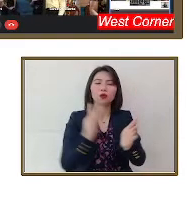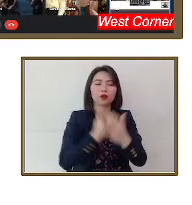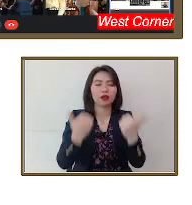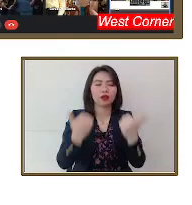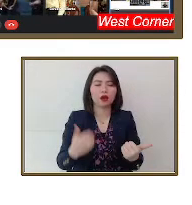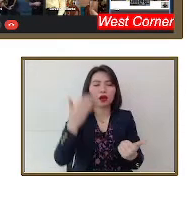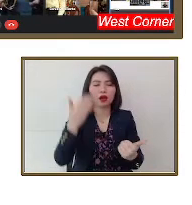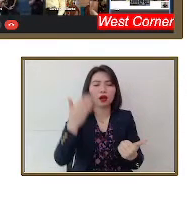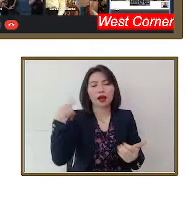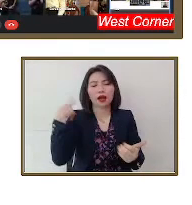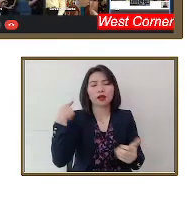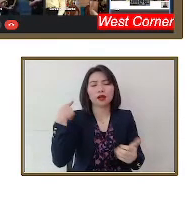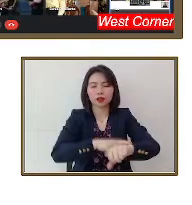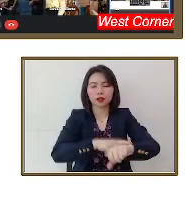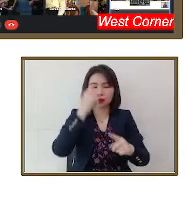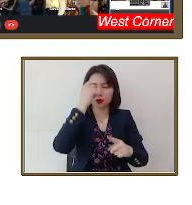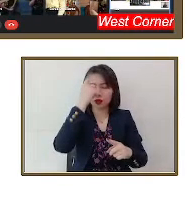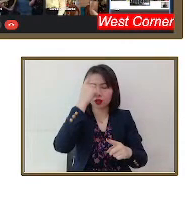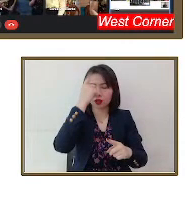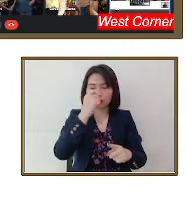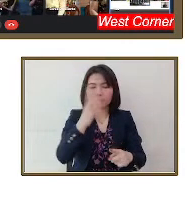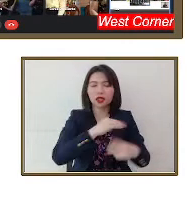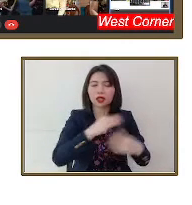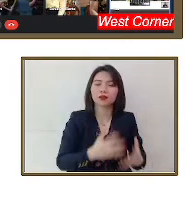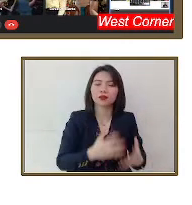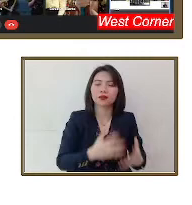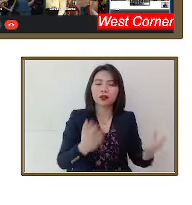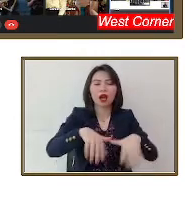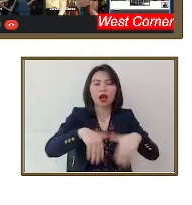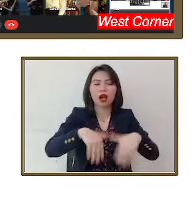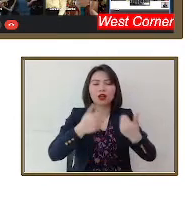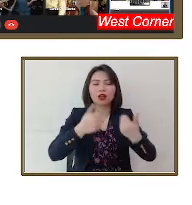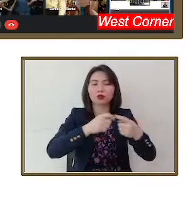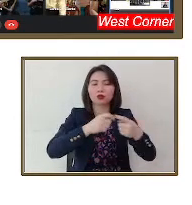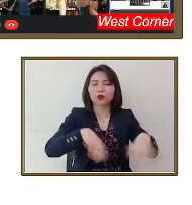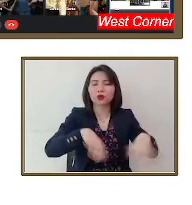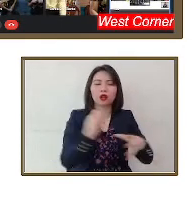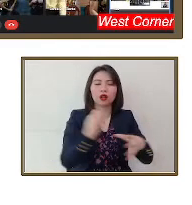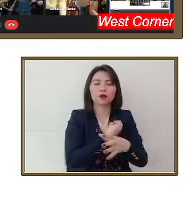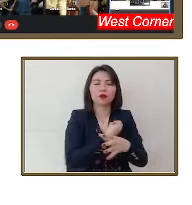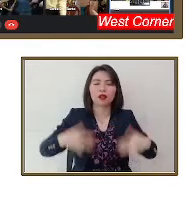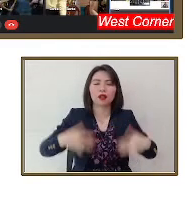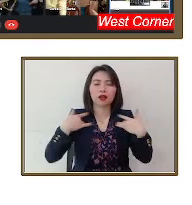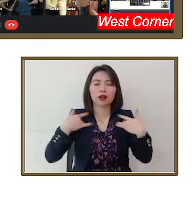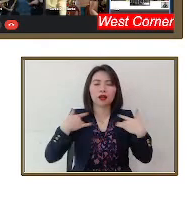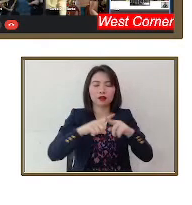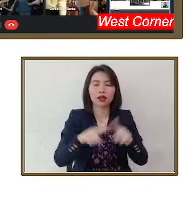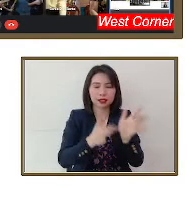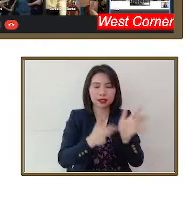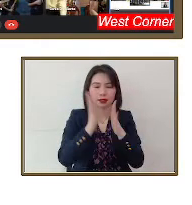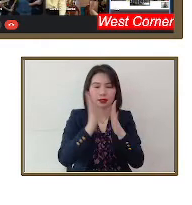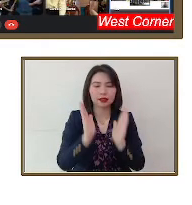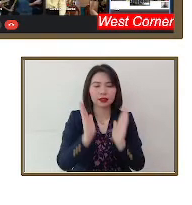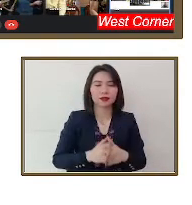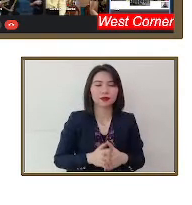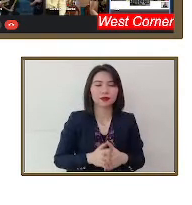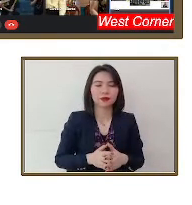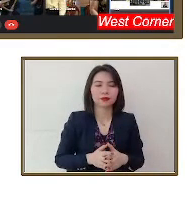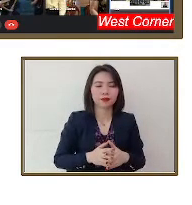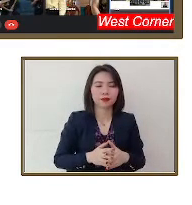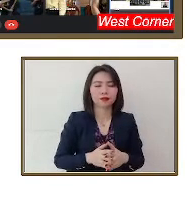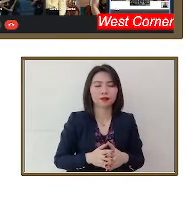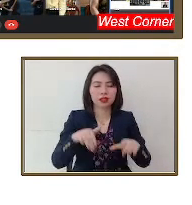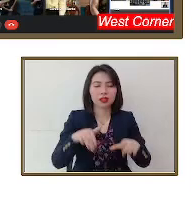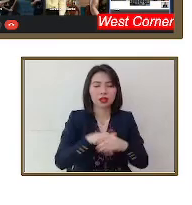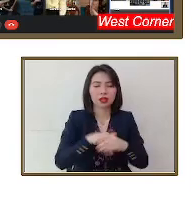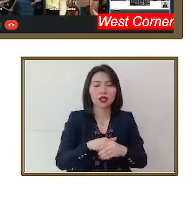maunawaan ang Kristiyanong buhay at kung paano po namin i-handle, Panginoon, ang mga pangyayari sa buhay namin na naaangkop sa